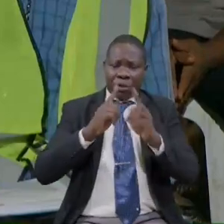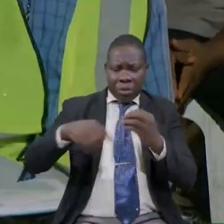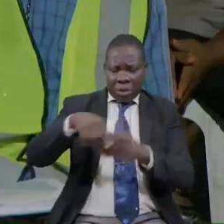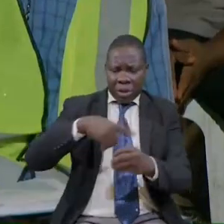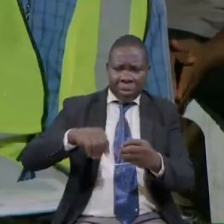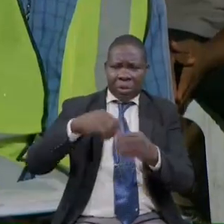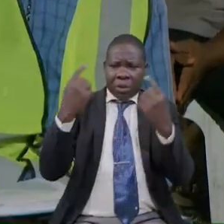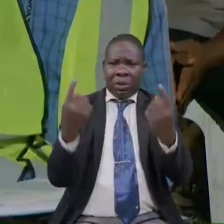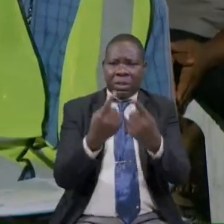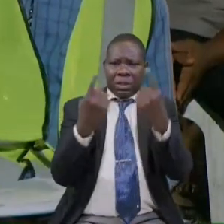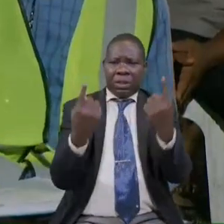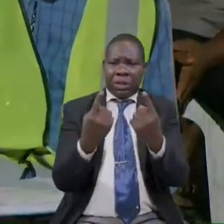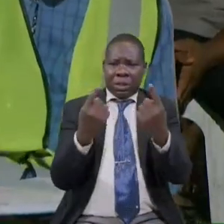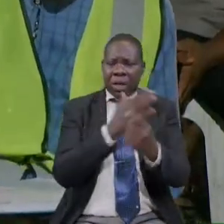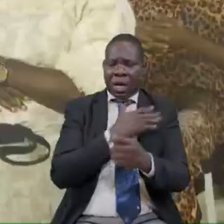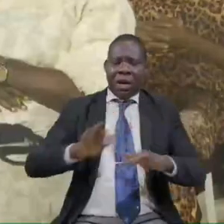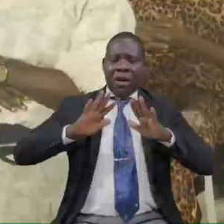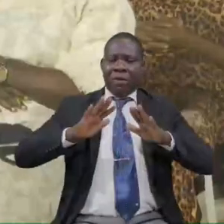péché et